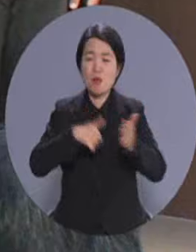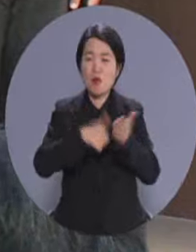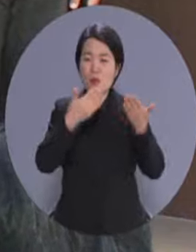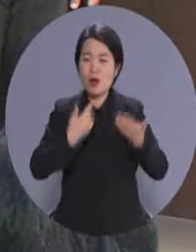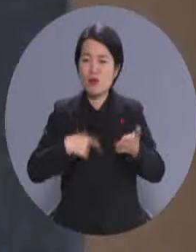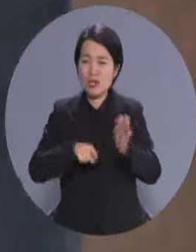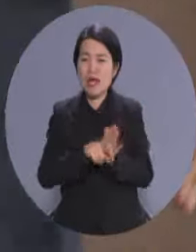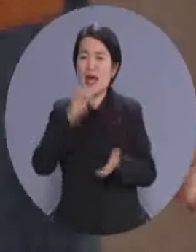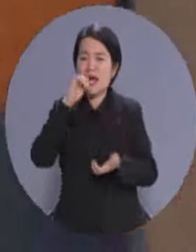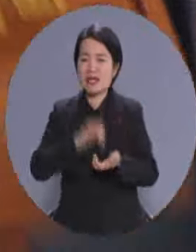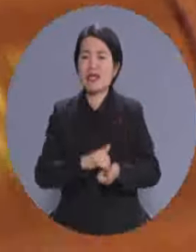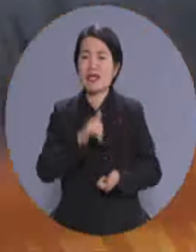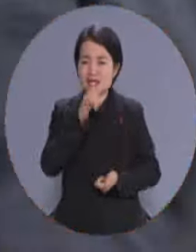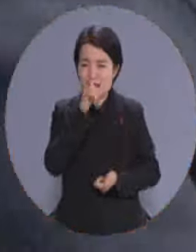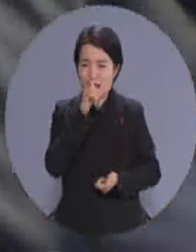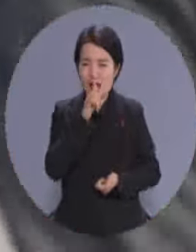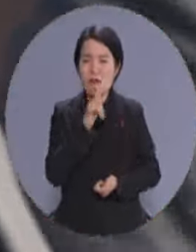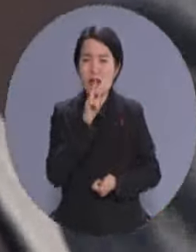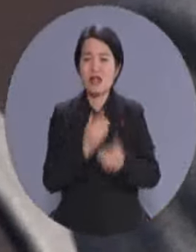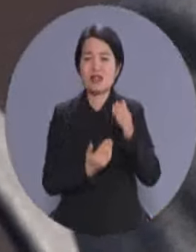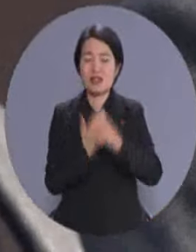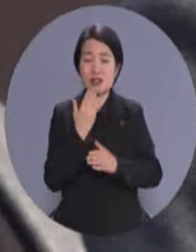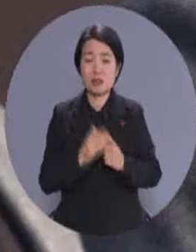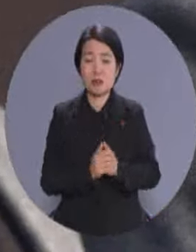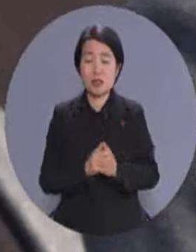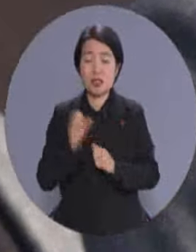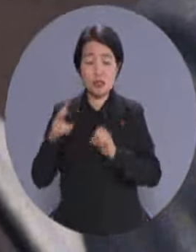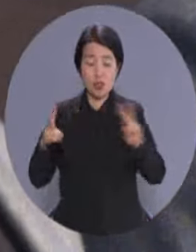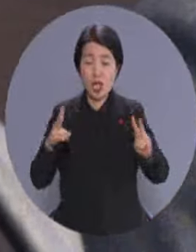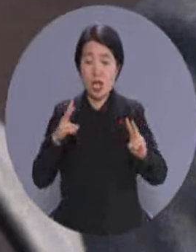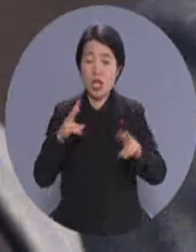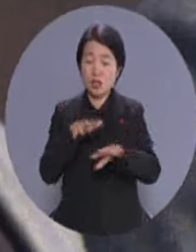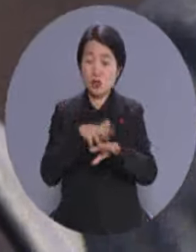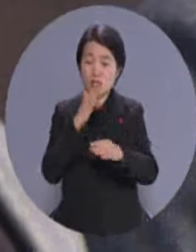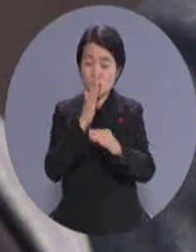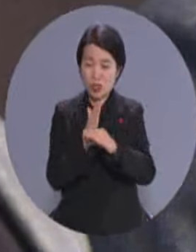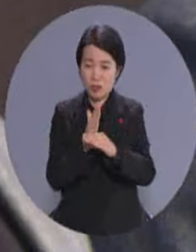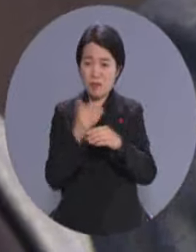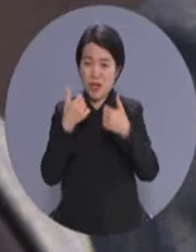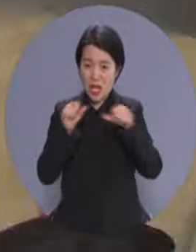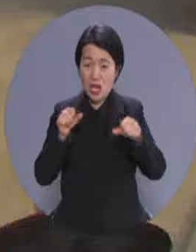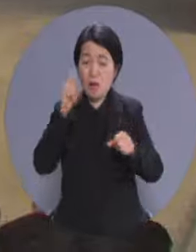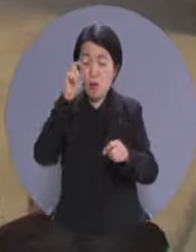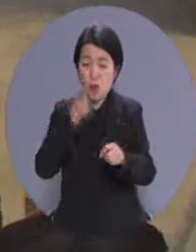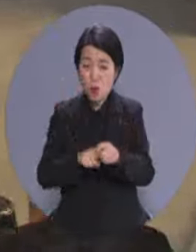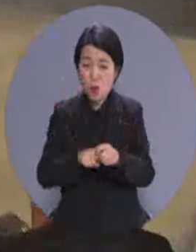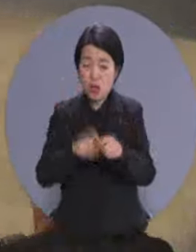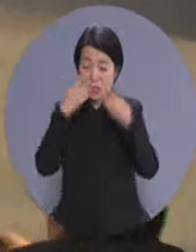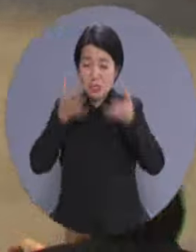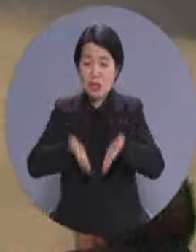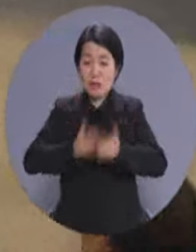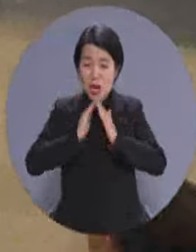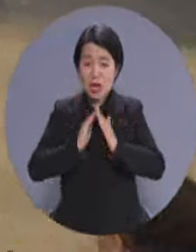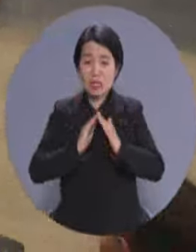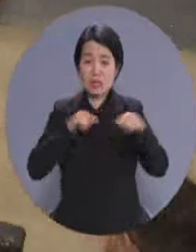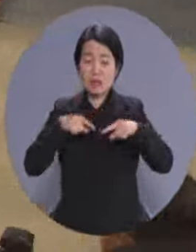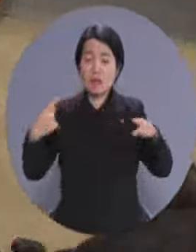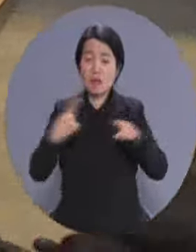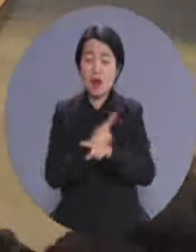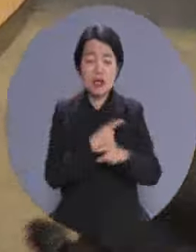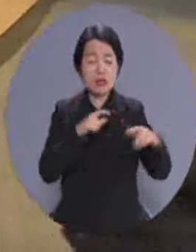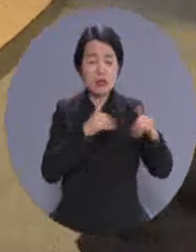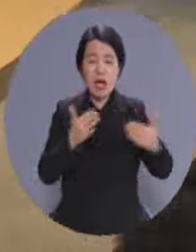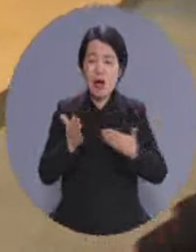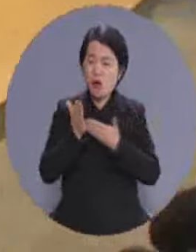있을 것이라는 지적도 일고 있습니다. 양당 체제를 타파하기 위한 신당 창당이라고 하지만 오히려 정권 교체를 바라는